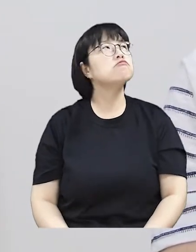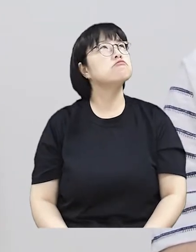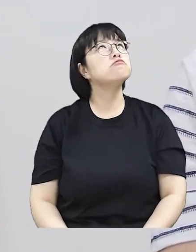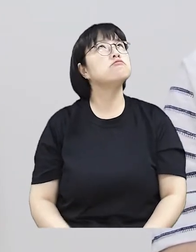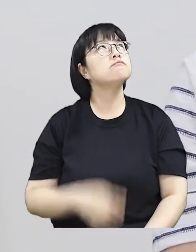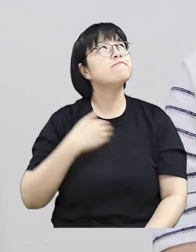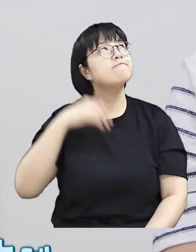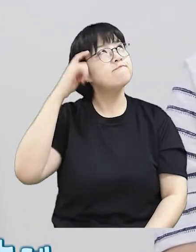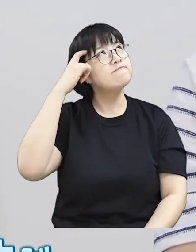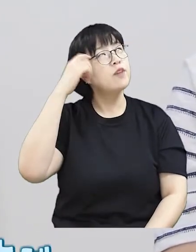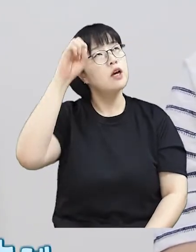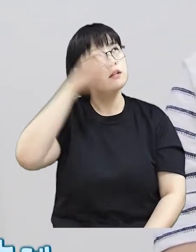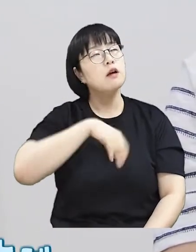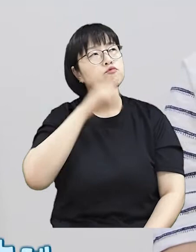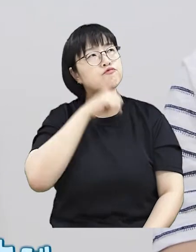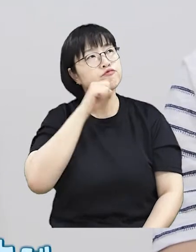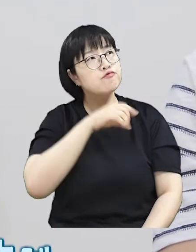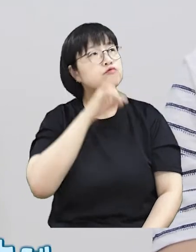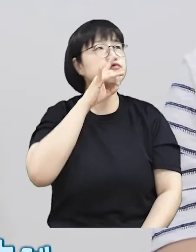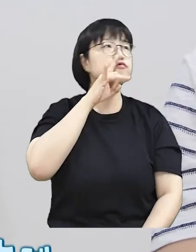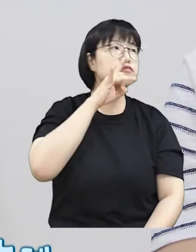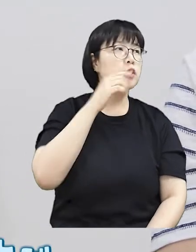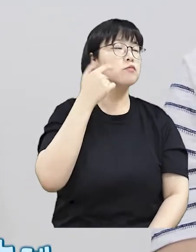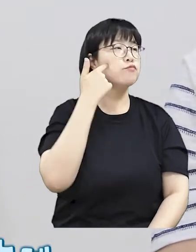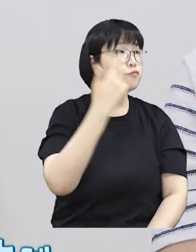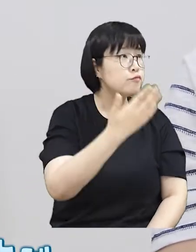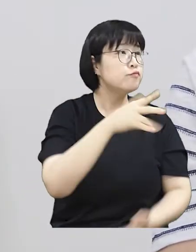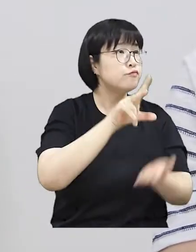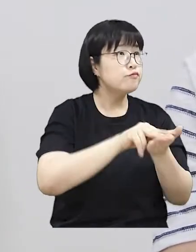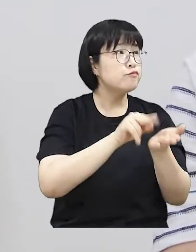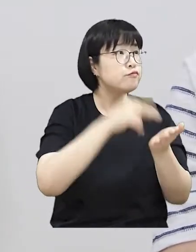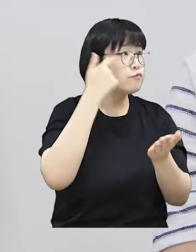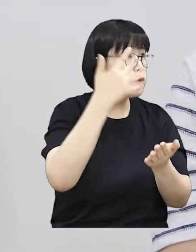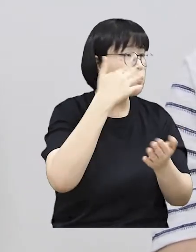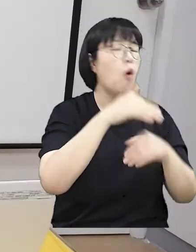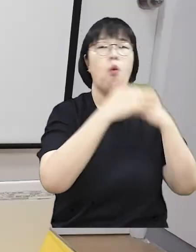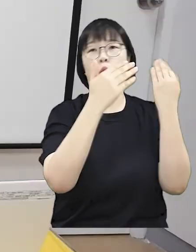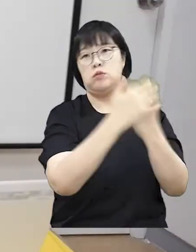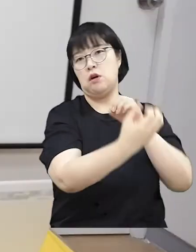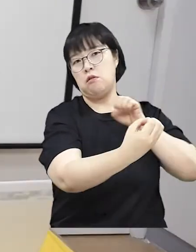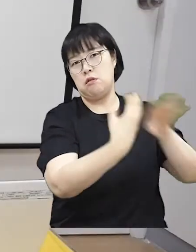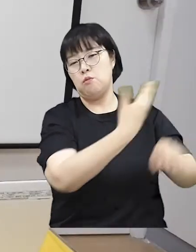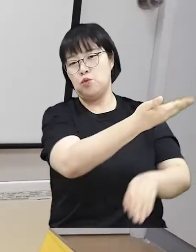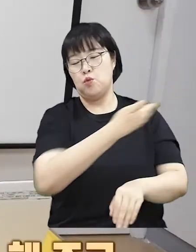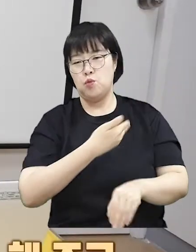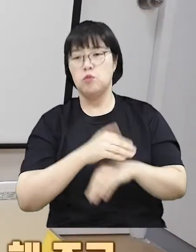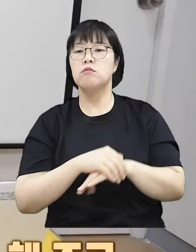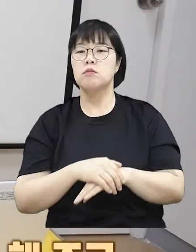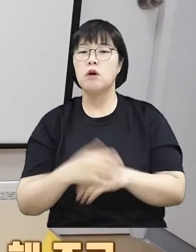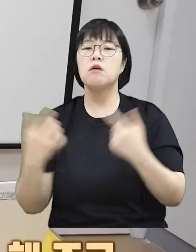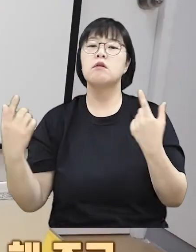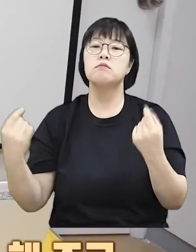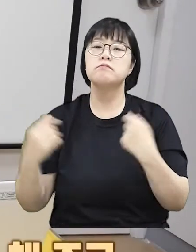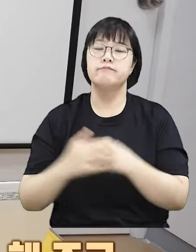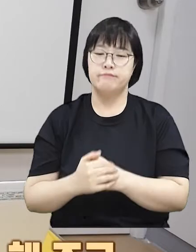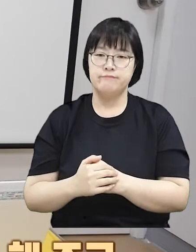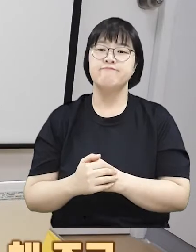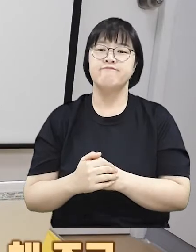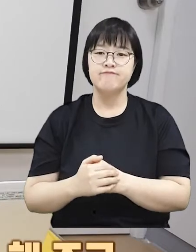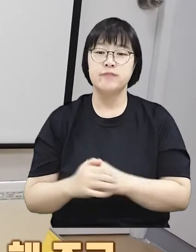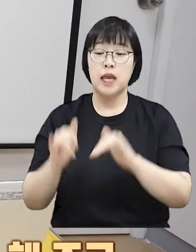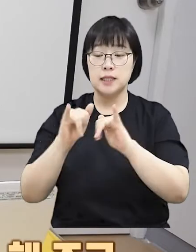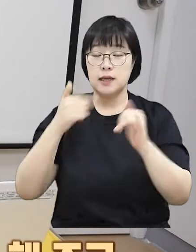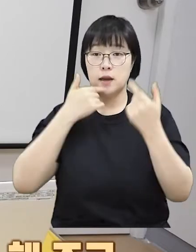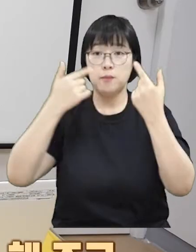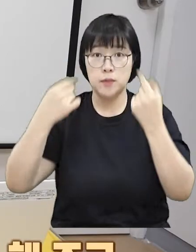그냥 재미서만 빅스비한테 문제 내주고 그런 거 하는데 빅스비가 다 맞춰요. 그렇죠? 그렇게 사람처럼 생각을 하고